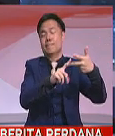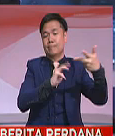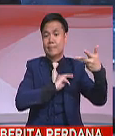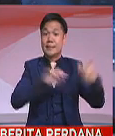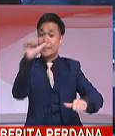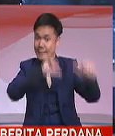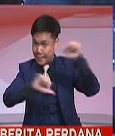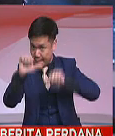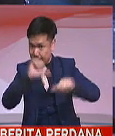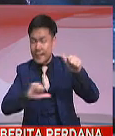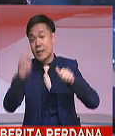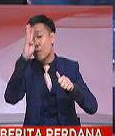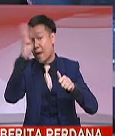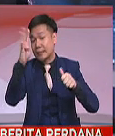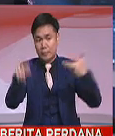dan Inovasi.